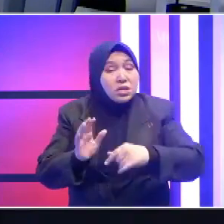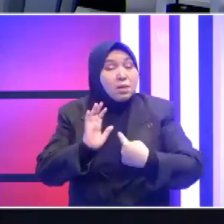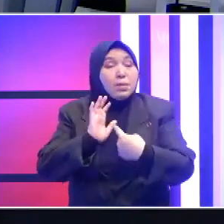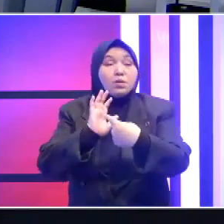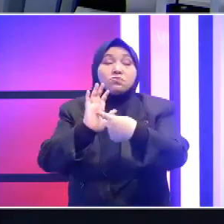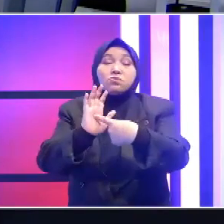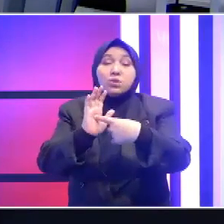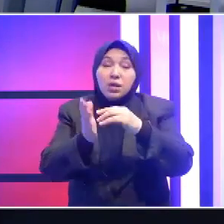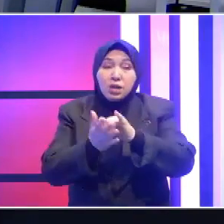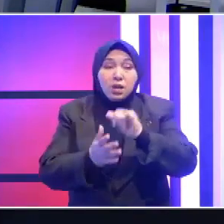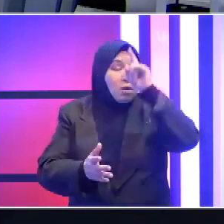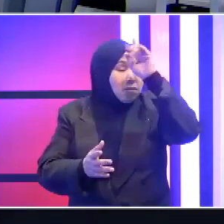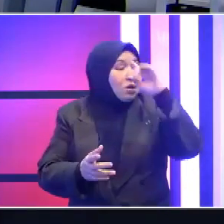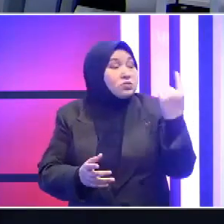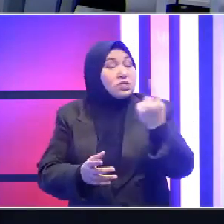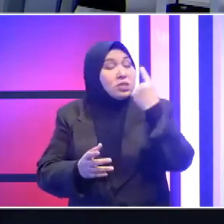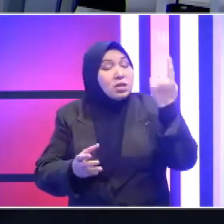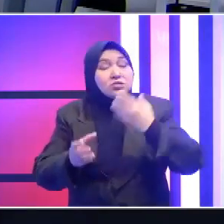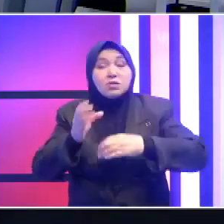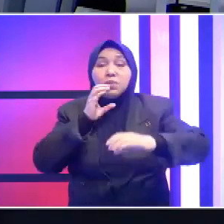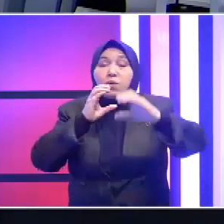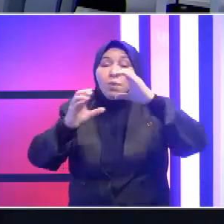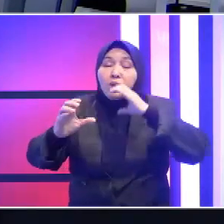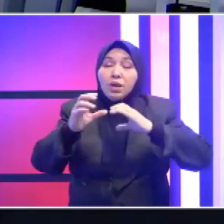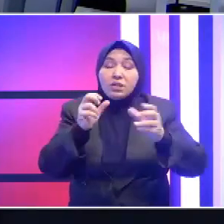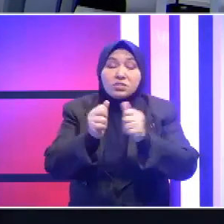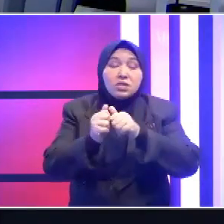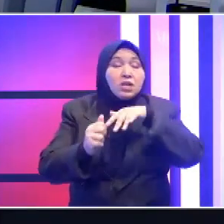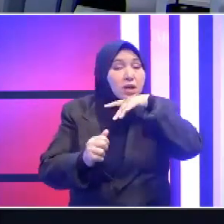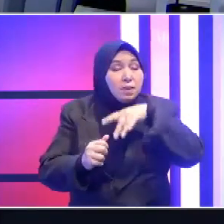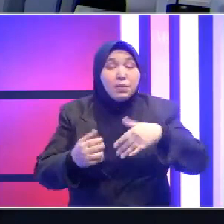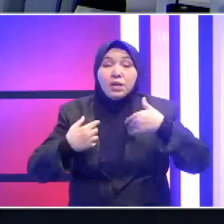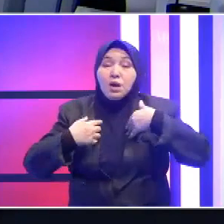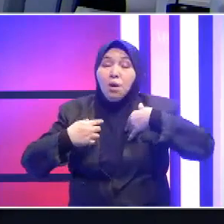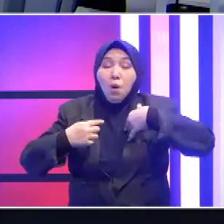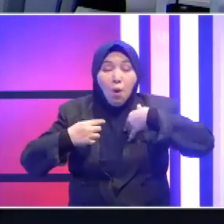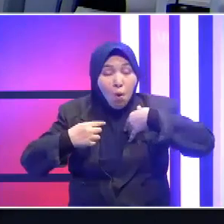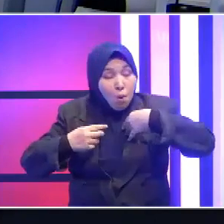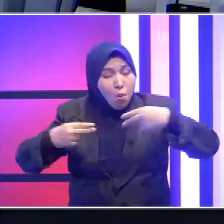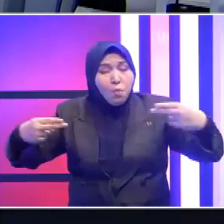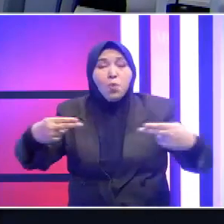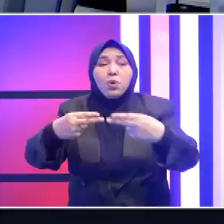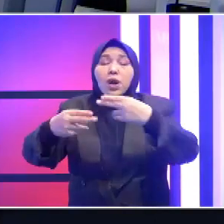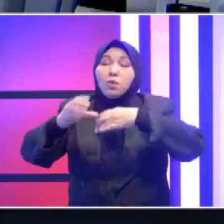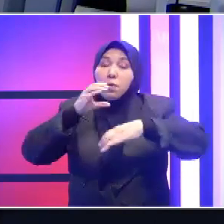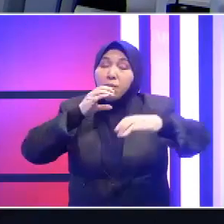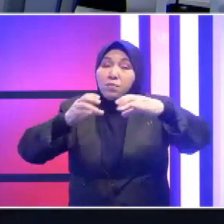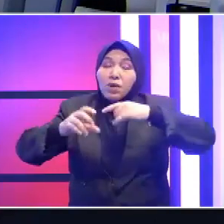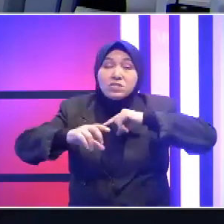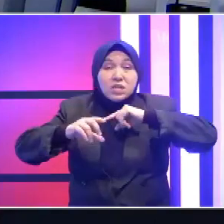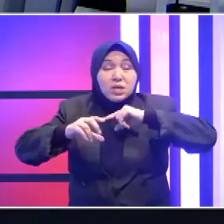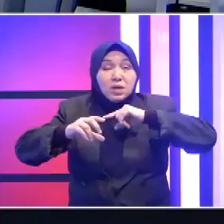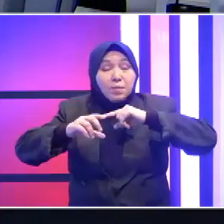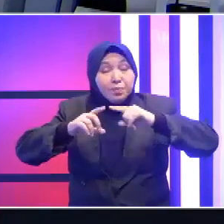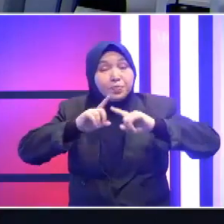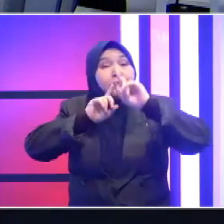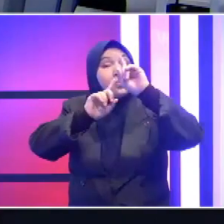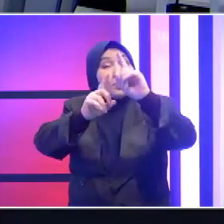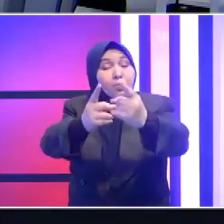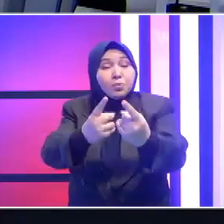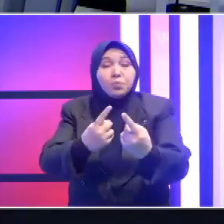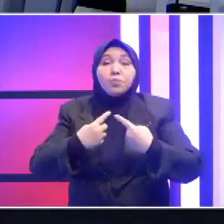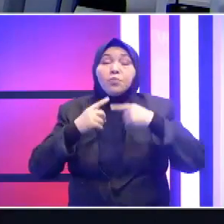bahwa Allah sence berkomunikasi dengan nabi ya aduk hubungan komunikasi dua hal yang begitu mah ke